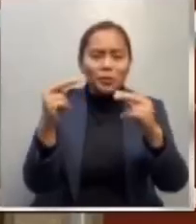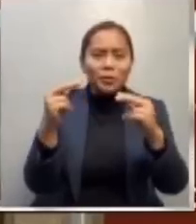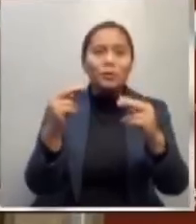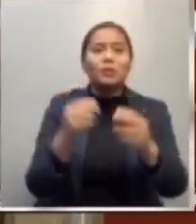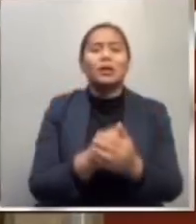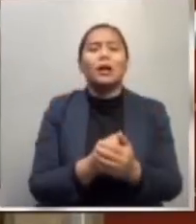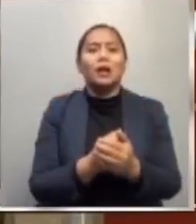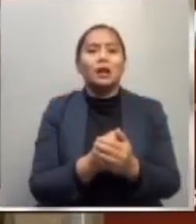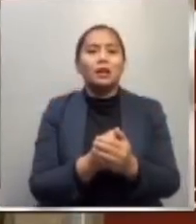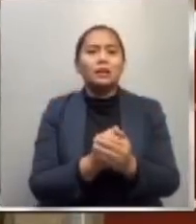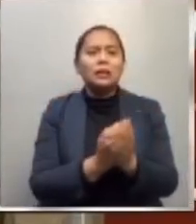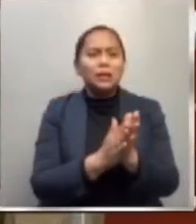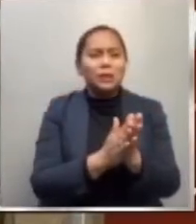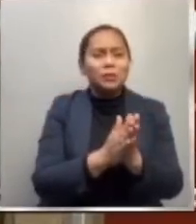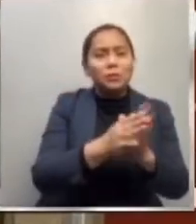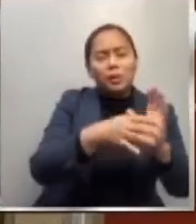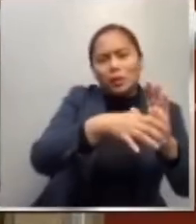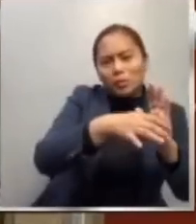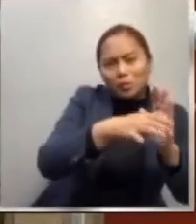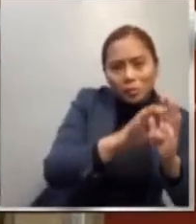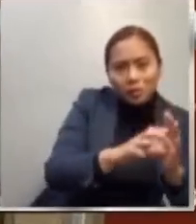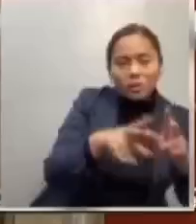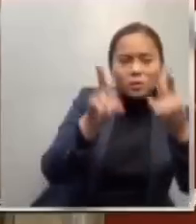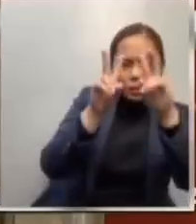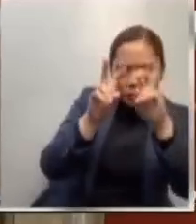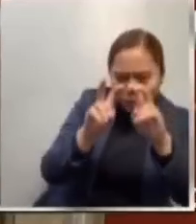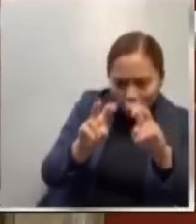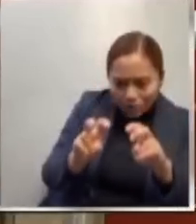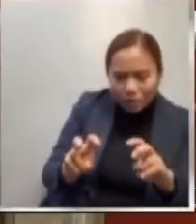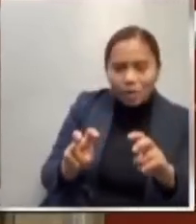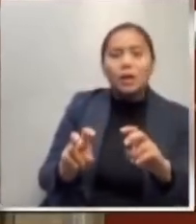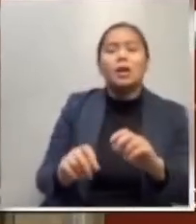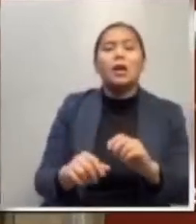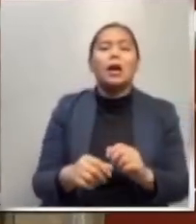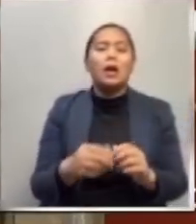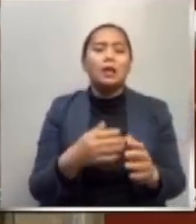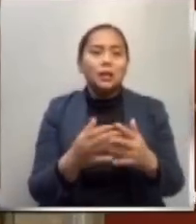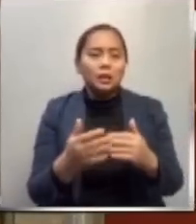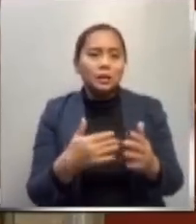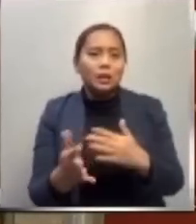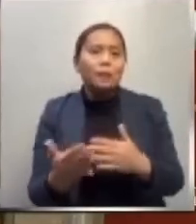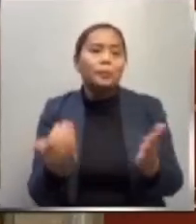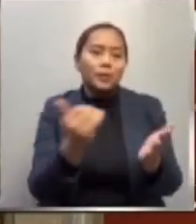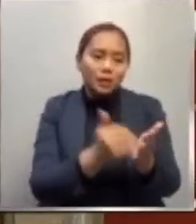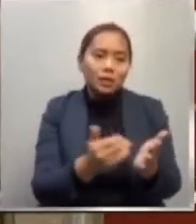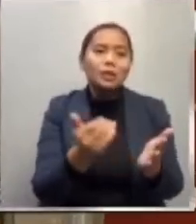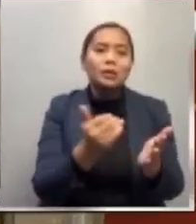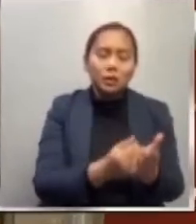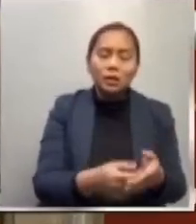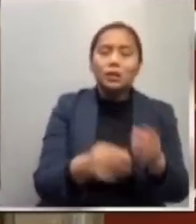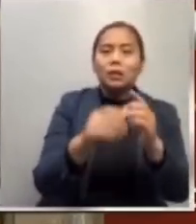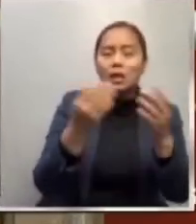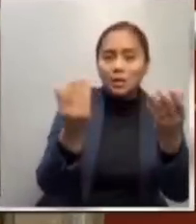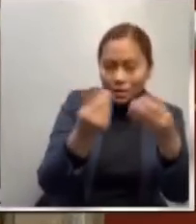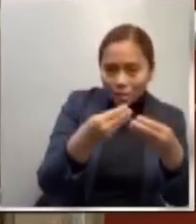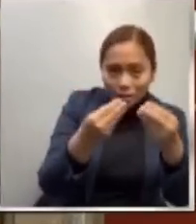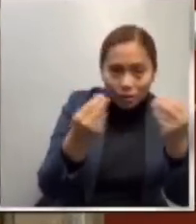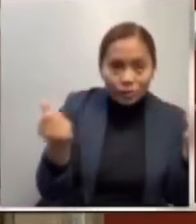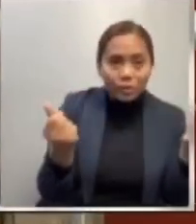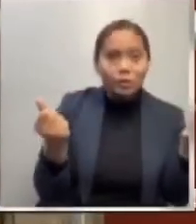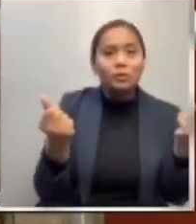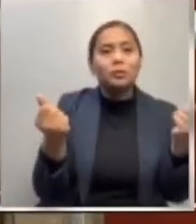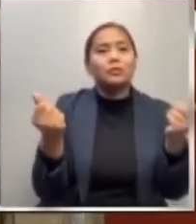pabulaanan kahit na paulit-ulit na nila itong sinagot sa mga nakaraang linggo, Vicky. Okay, ano yung mga nakikita